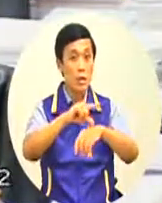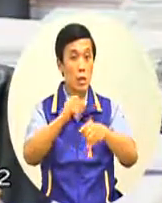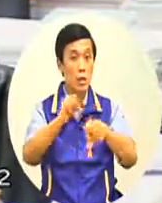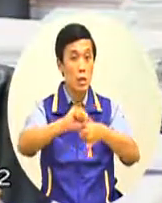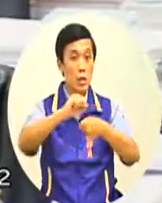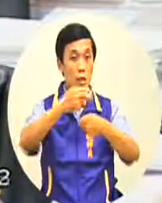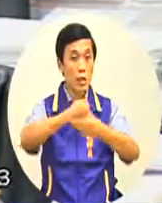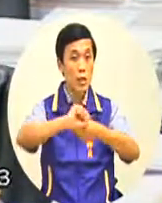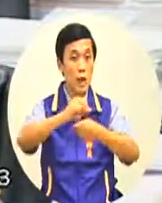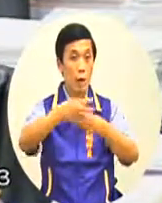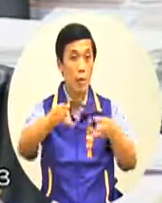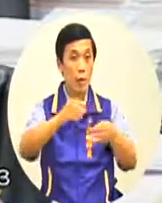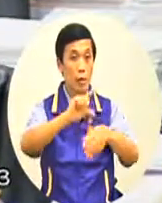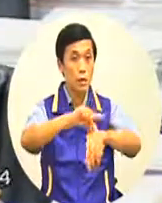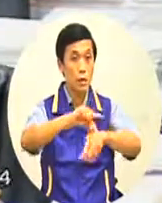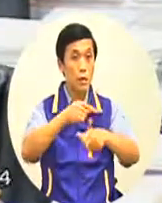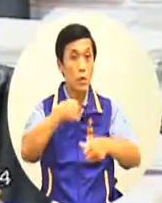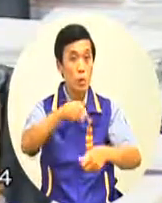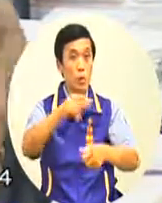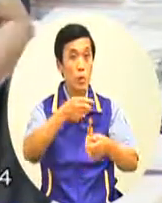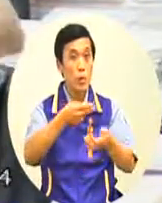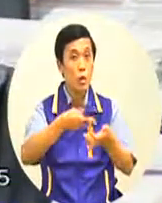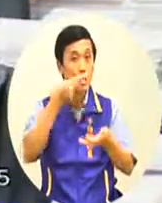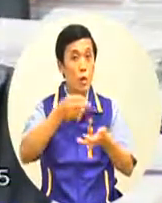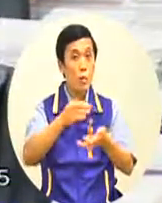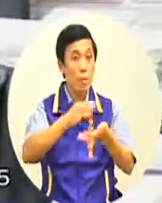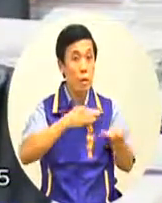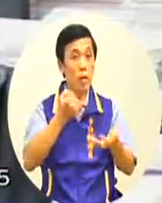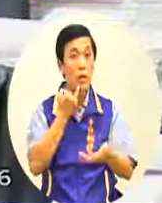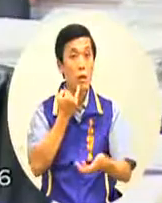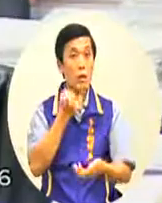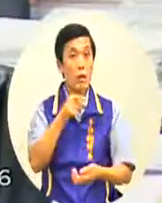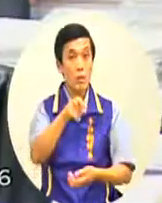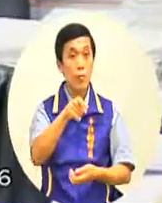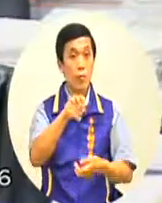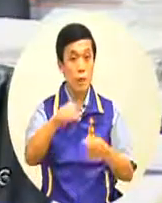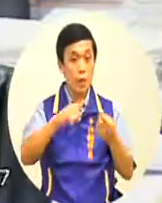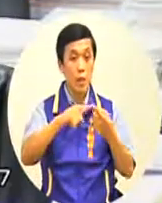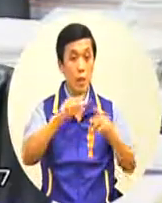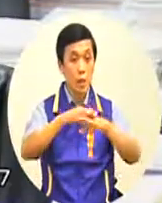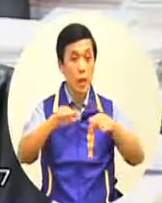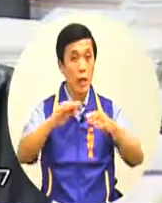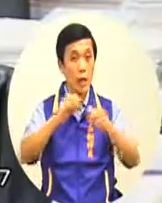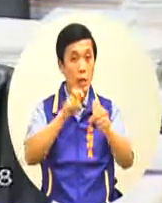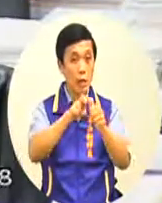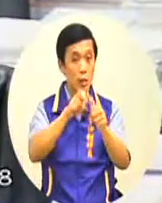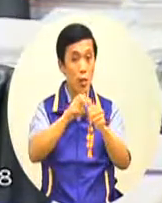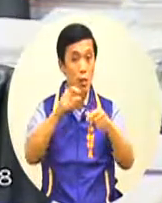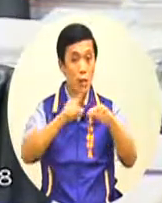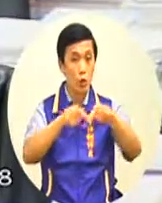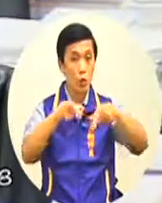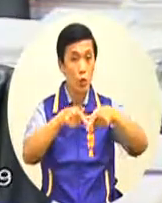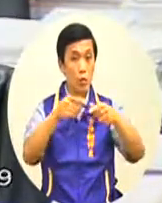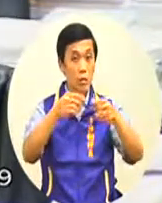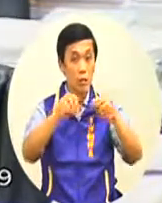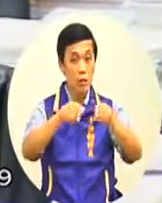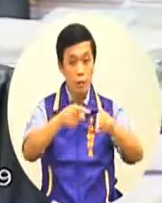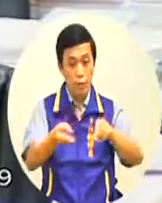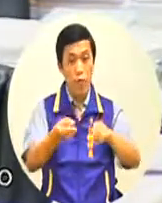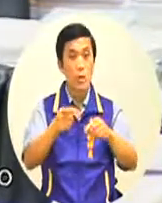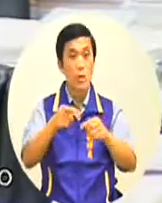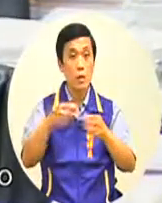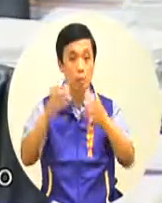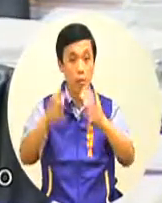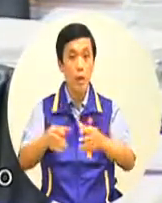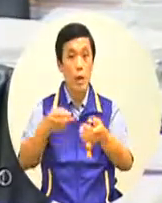说，那大概就可以，那安养中心顺便开一间米搭，哦，这样做交叉的运用。但是这个